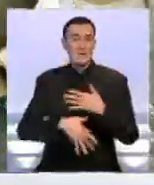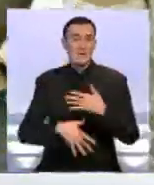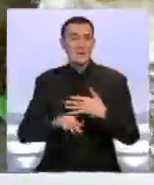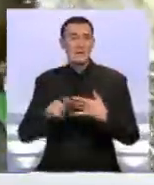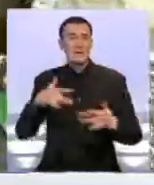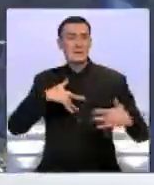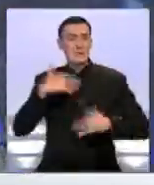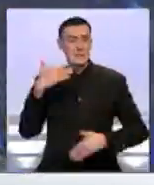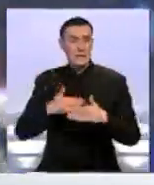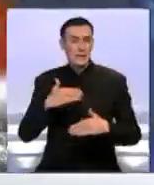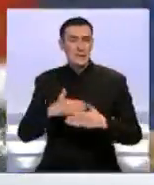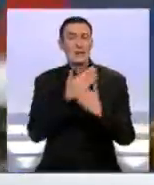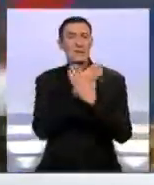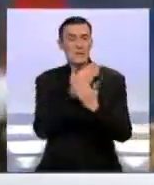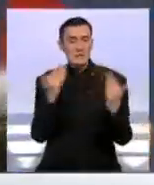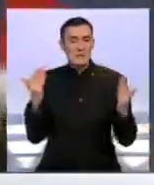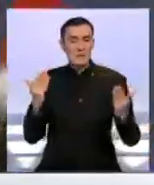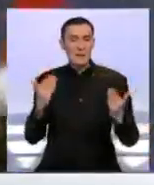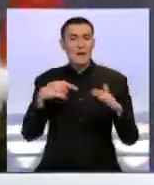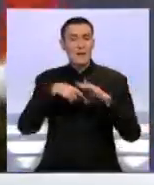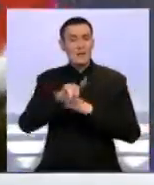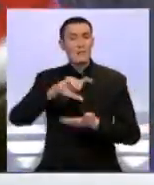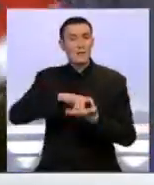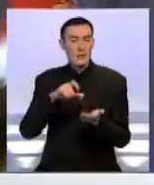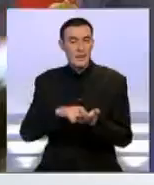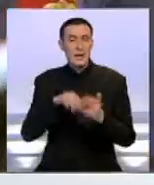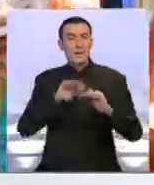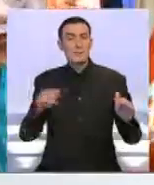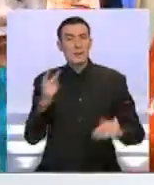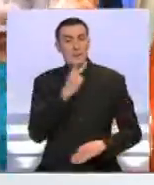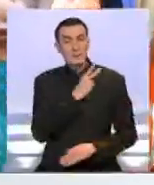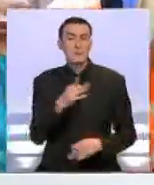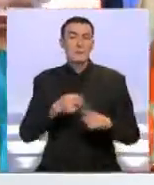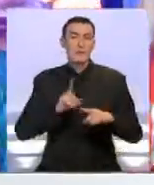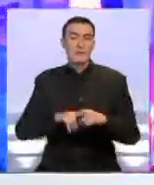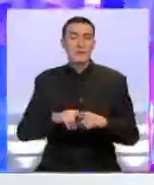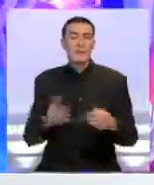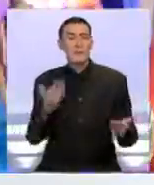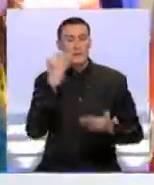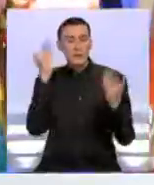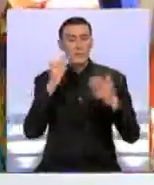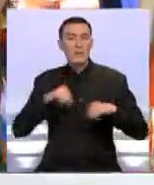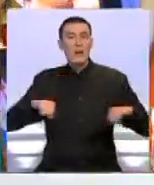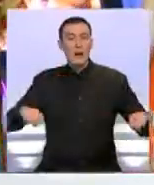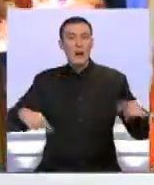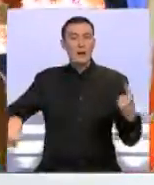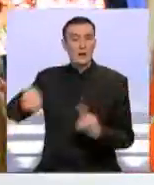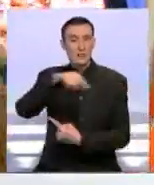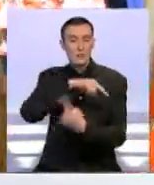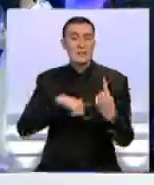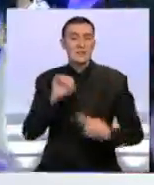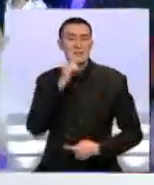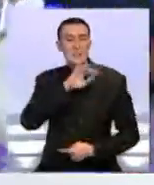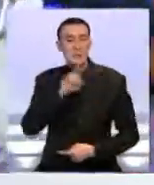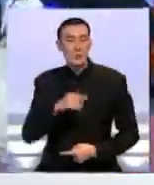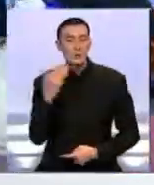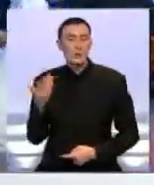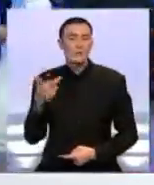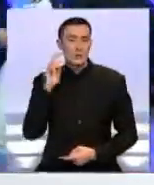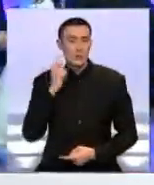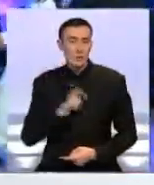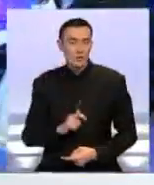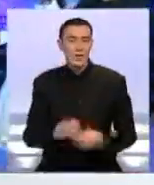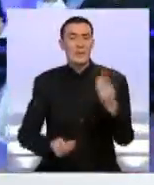на сцене и на выставке в фойе. Ребята прошлись веселым хороводом с Дедом Морозом и его внучкой